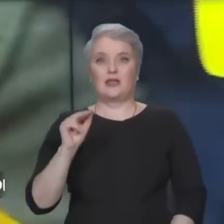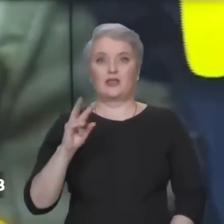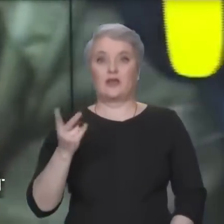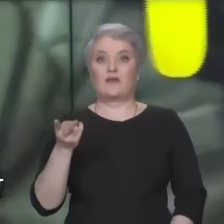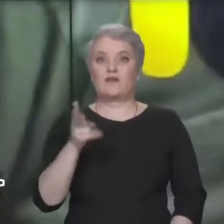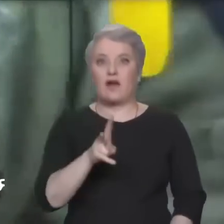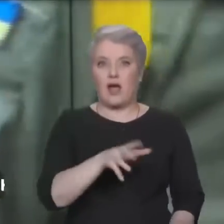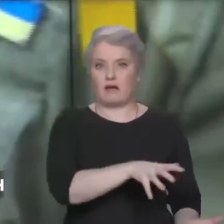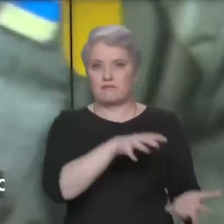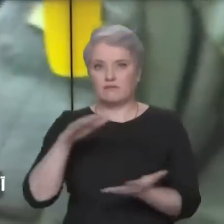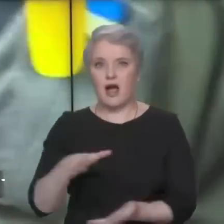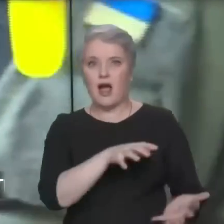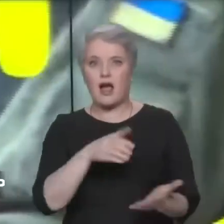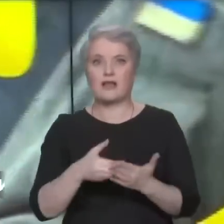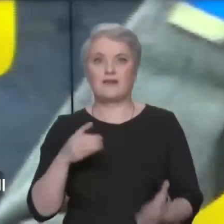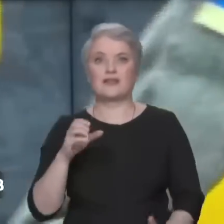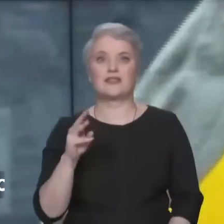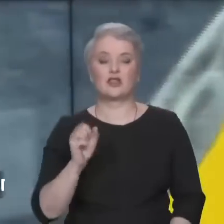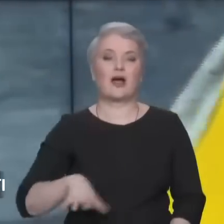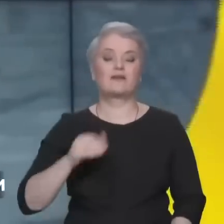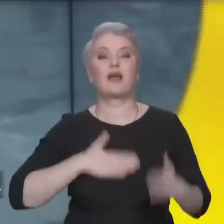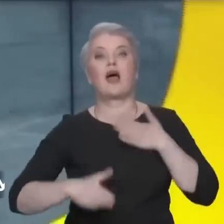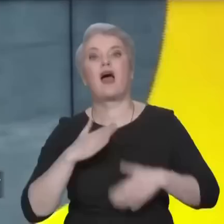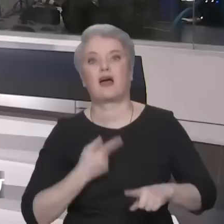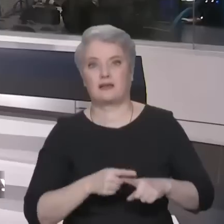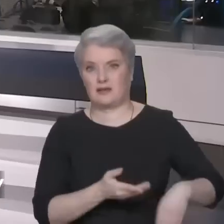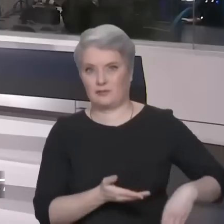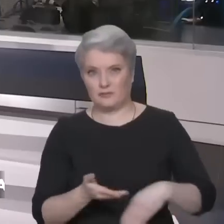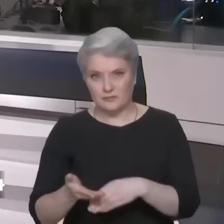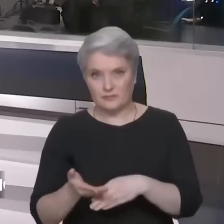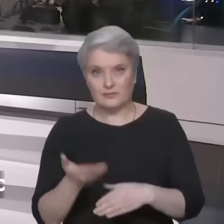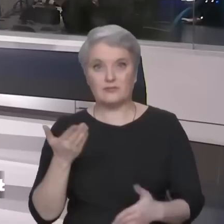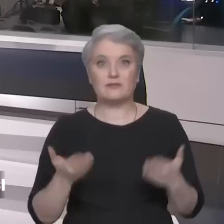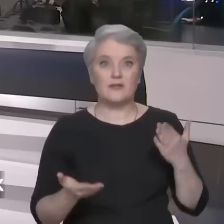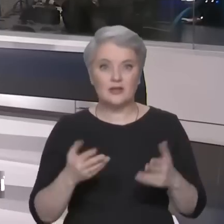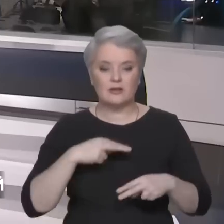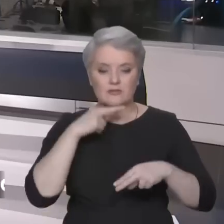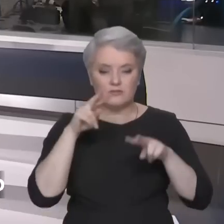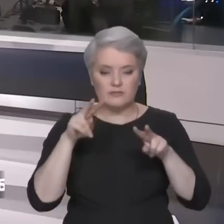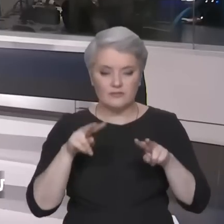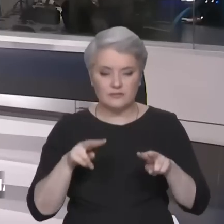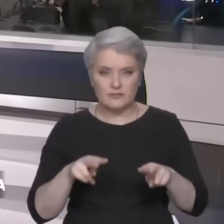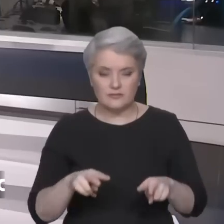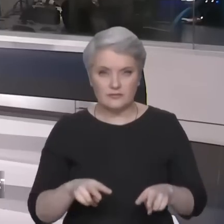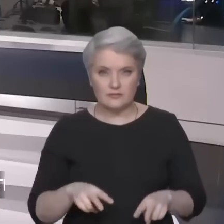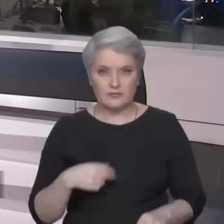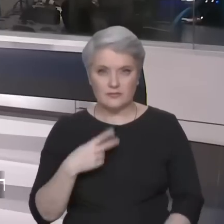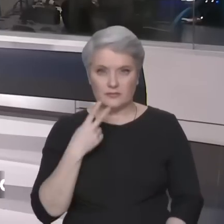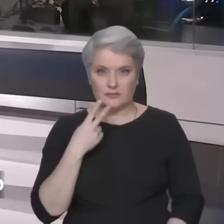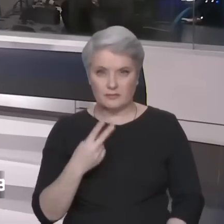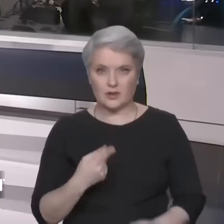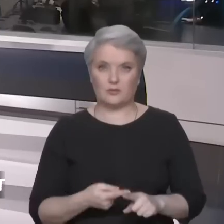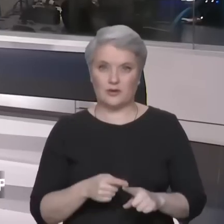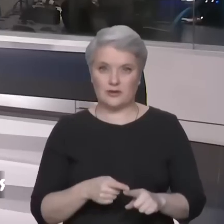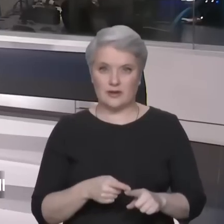США. Усі раділи саме цим пакетам, але якщо досить ретельно їх вивчити, то ми бачимо, що це були